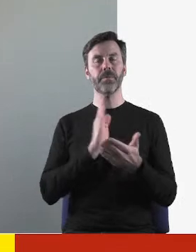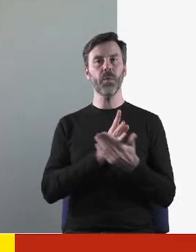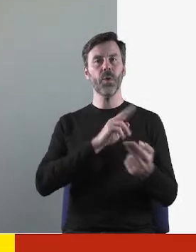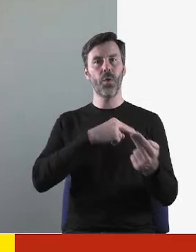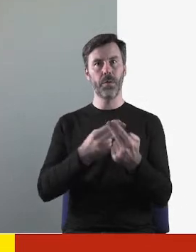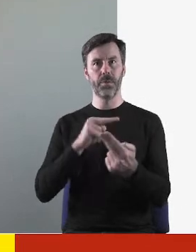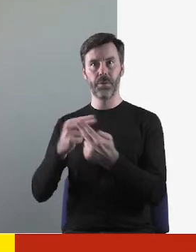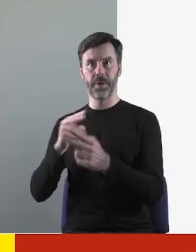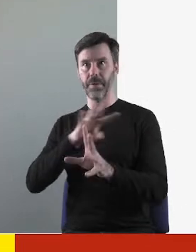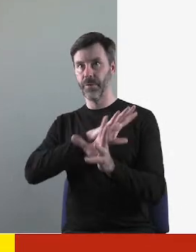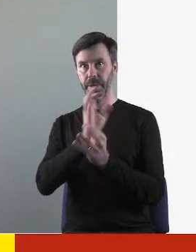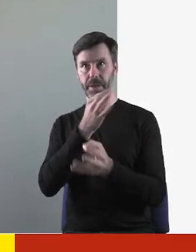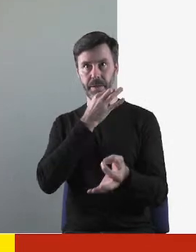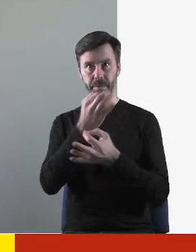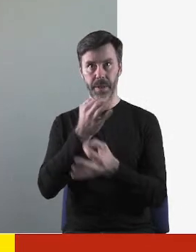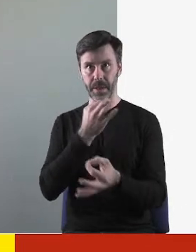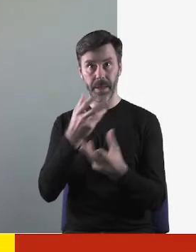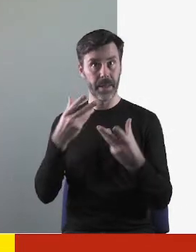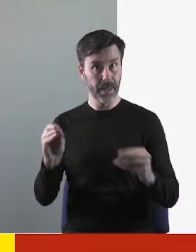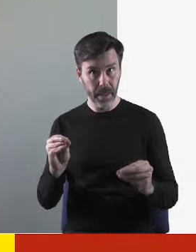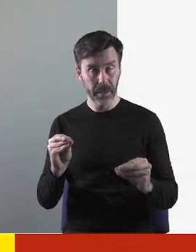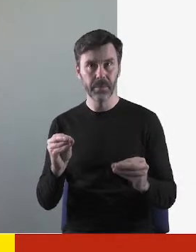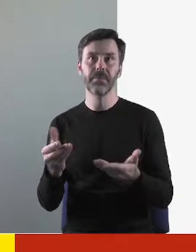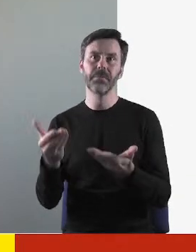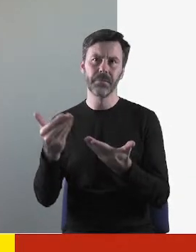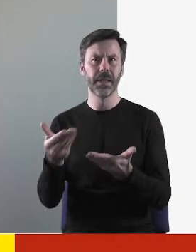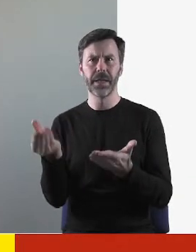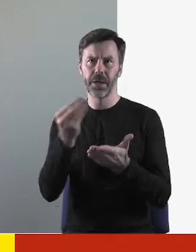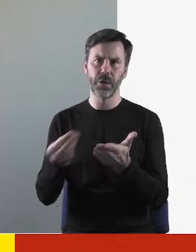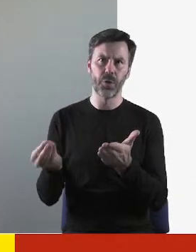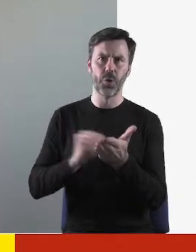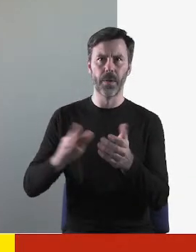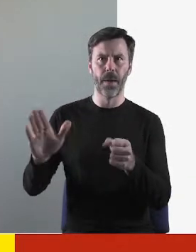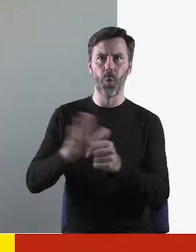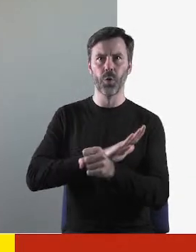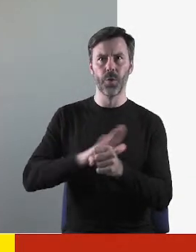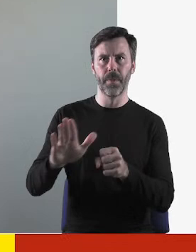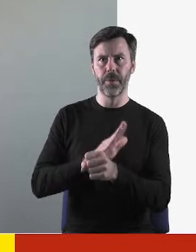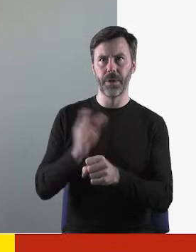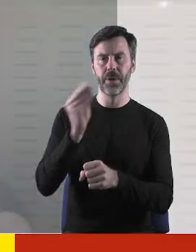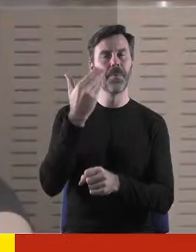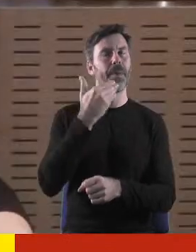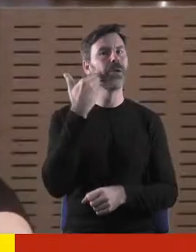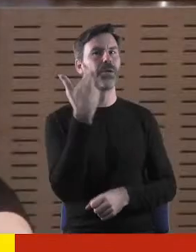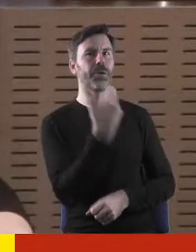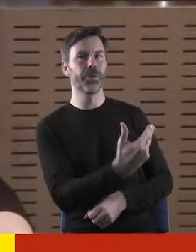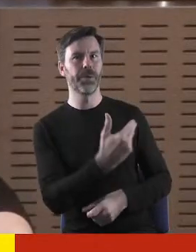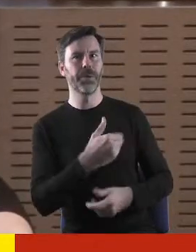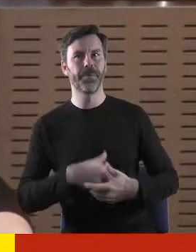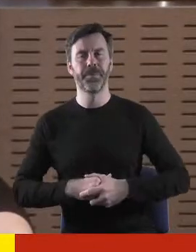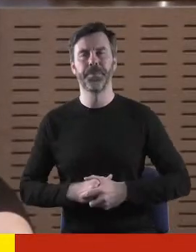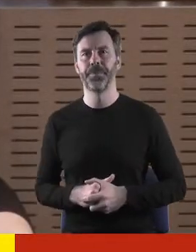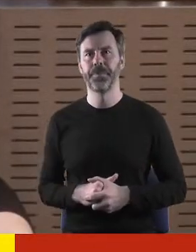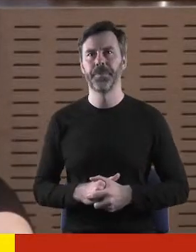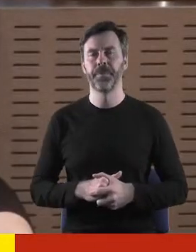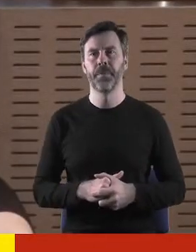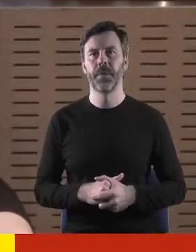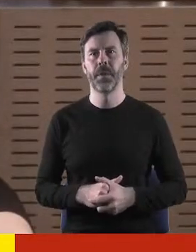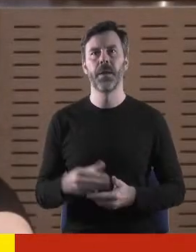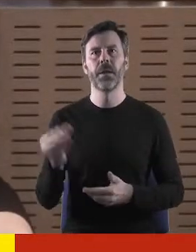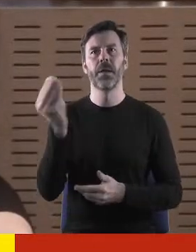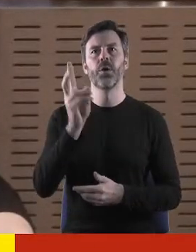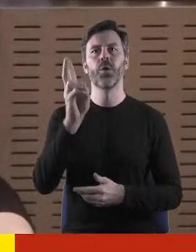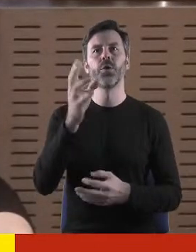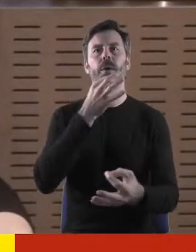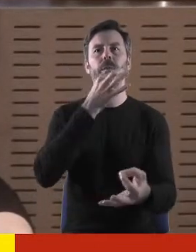wszystkie pytania. Jeżeli nie, to za chwilkę będę uzupełniała. Dziękuję bardzo. Dziękuję bardzo. Czy ktoś z Państwa